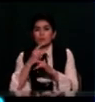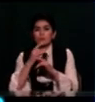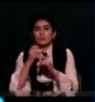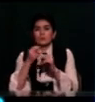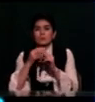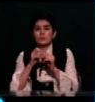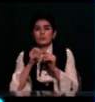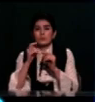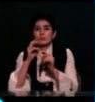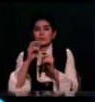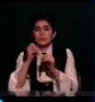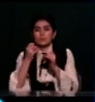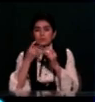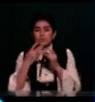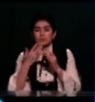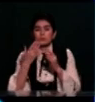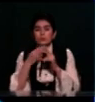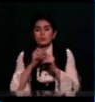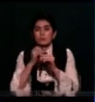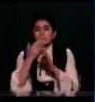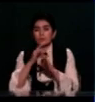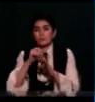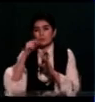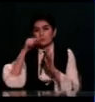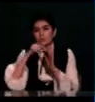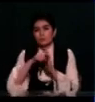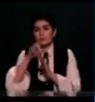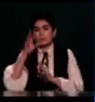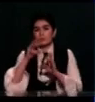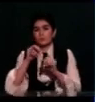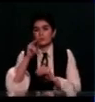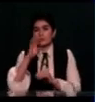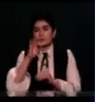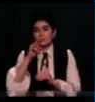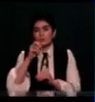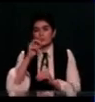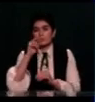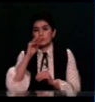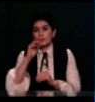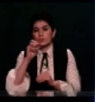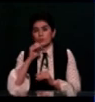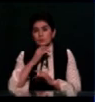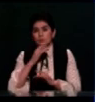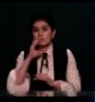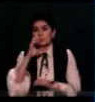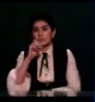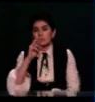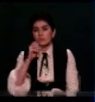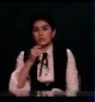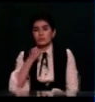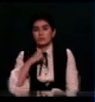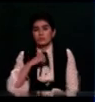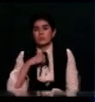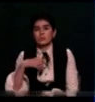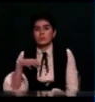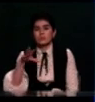клетками непрерывного нервного тяжа, внутри которого имеется полость, трубчатая нервная система, характерная